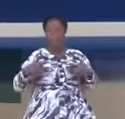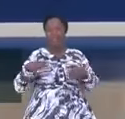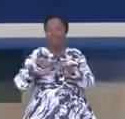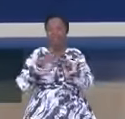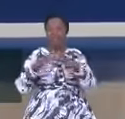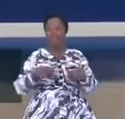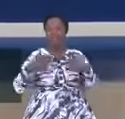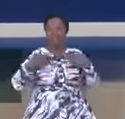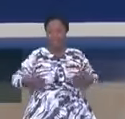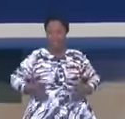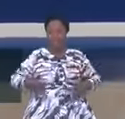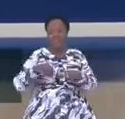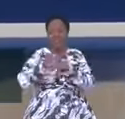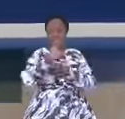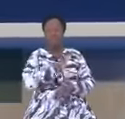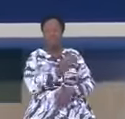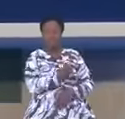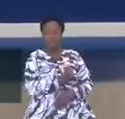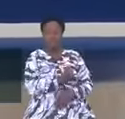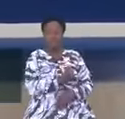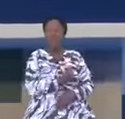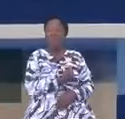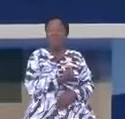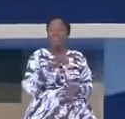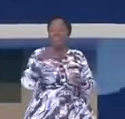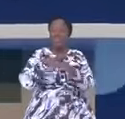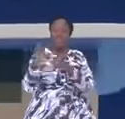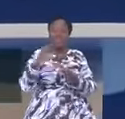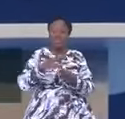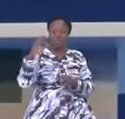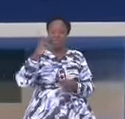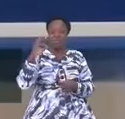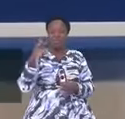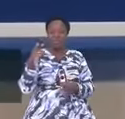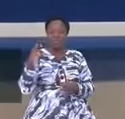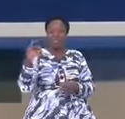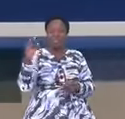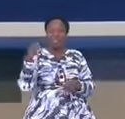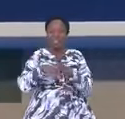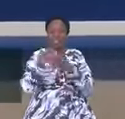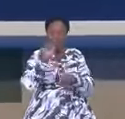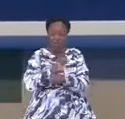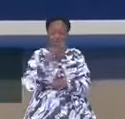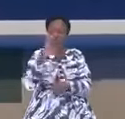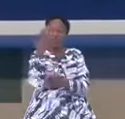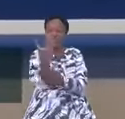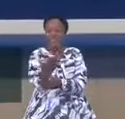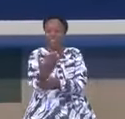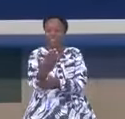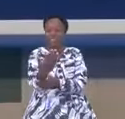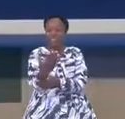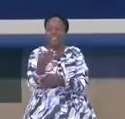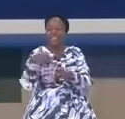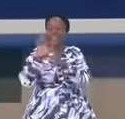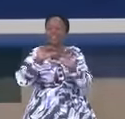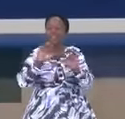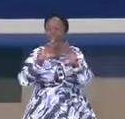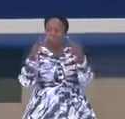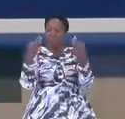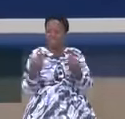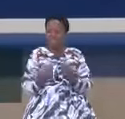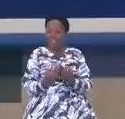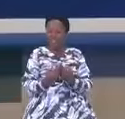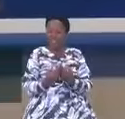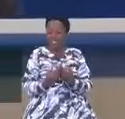esprit dans l'oeuvre de tes mains dans ta famille toujours sera